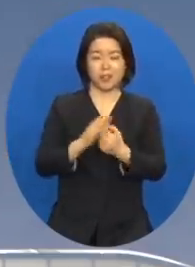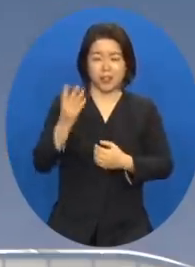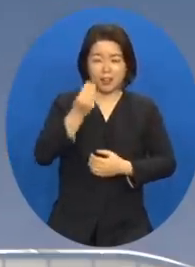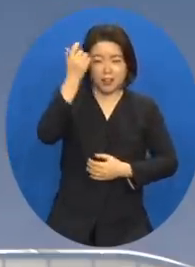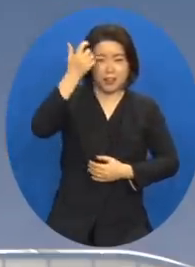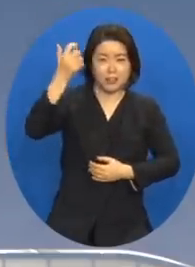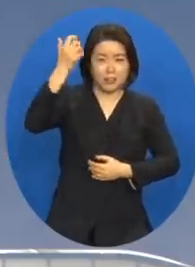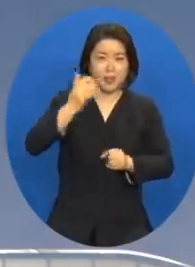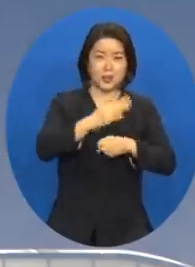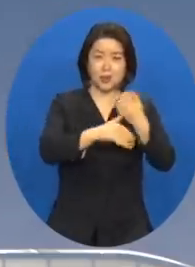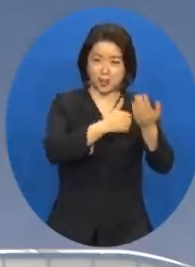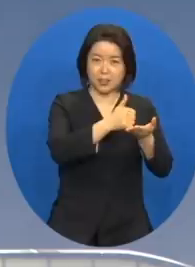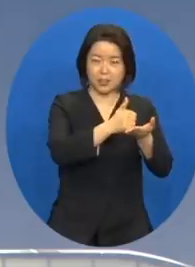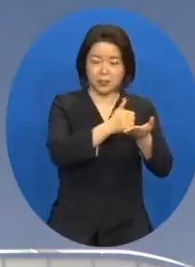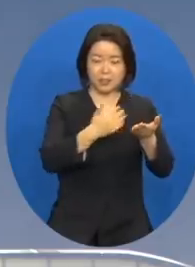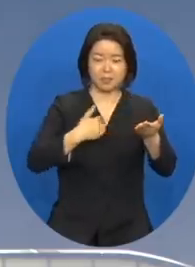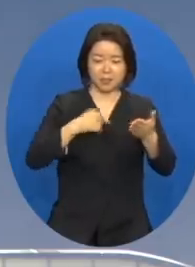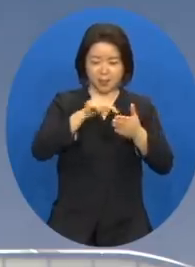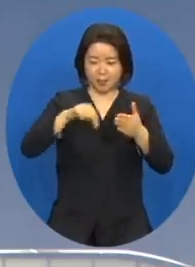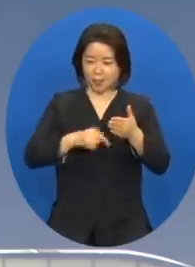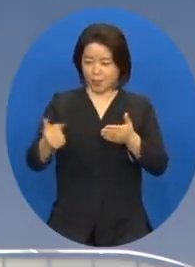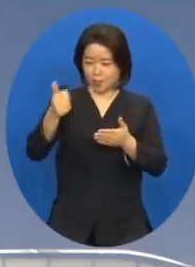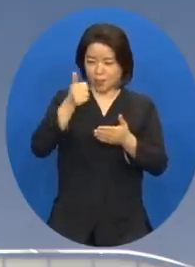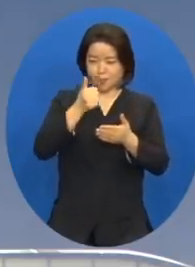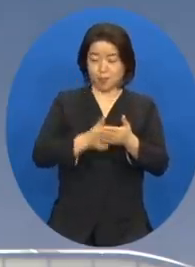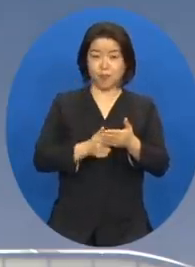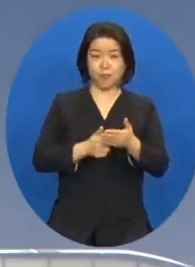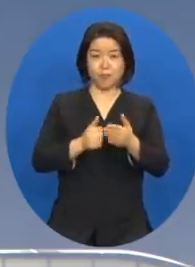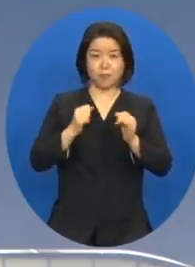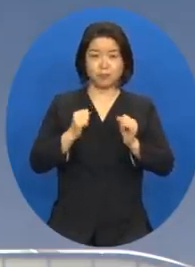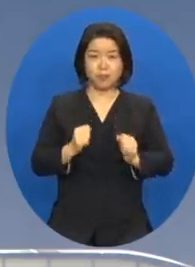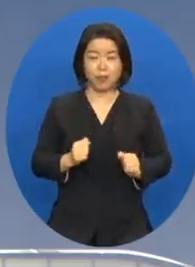하나님께서 우리 안에 와 계신 겁니다.